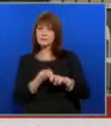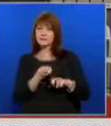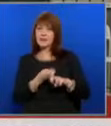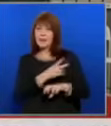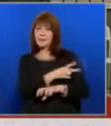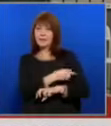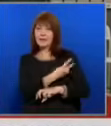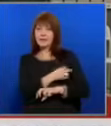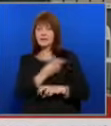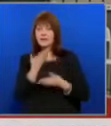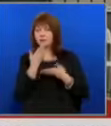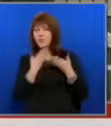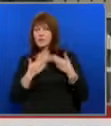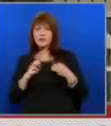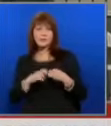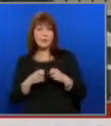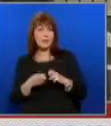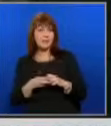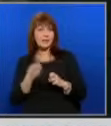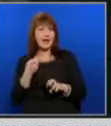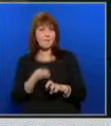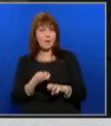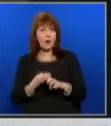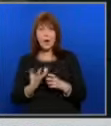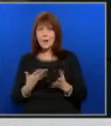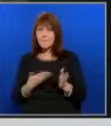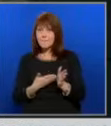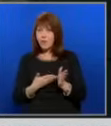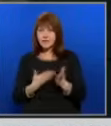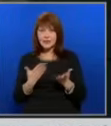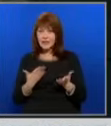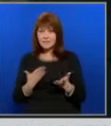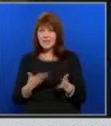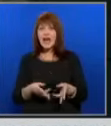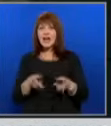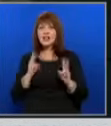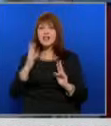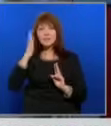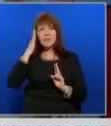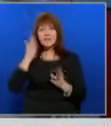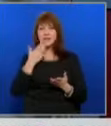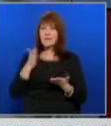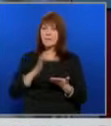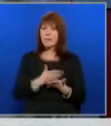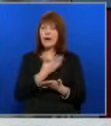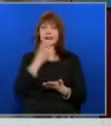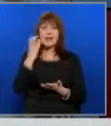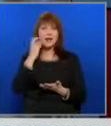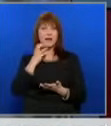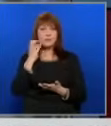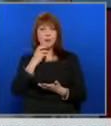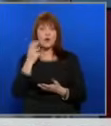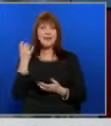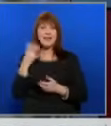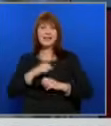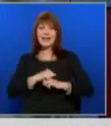обсъдят проблемите на лечебното заведение. Поводът за напрежението е решението на министъра да отстрани директора, тъй като според доклад има